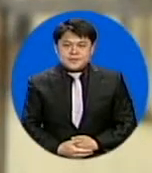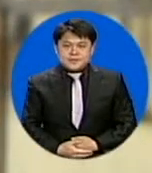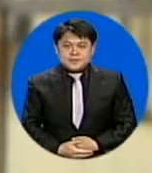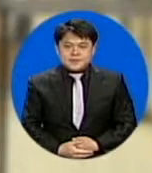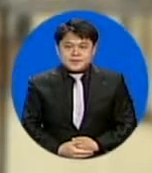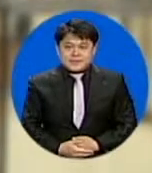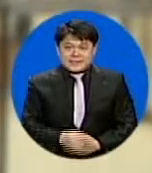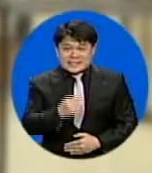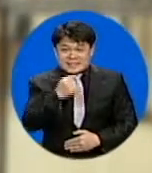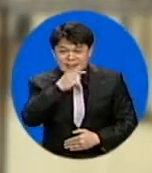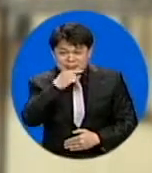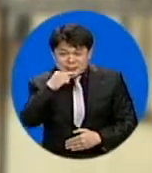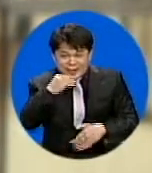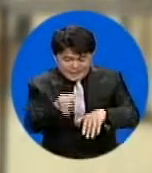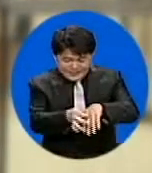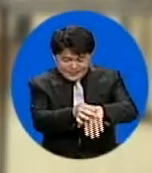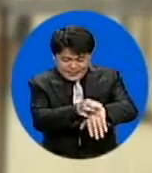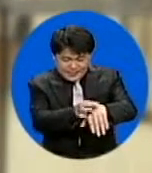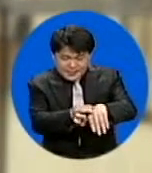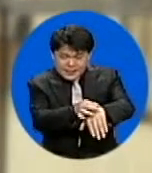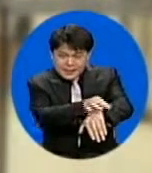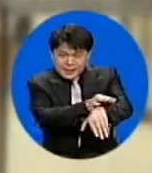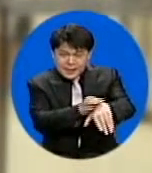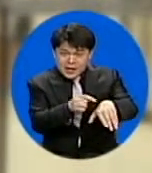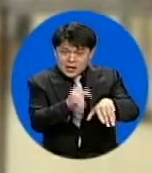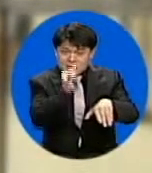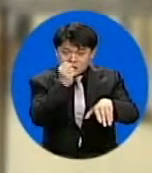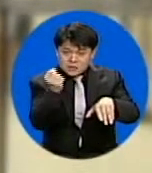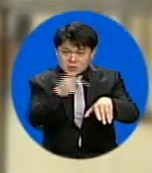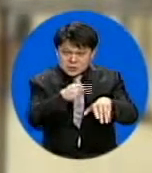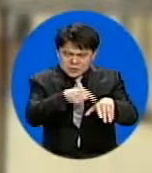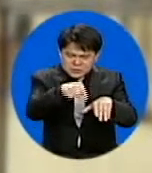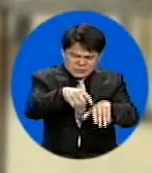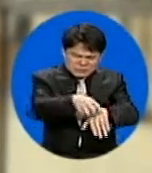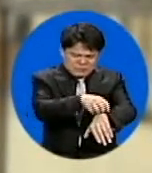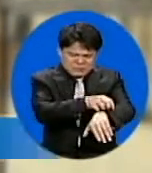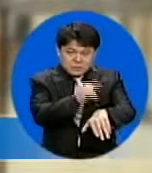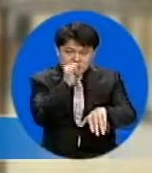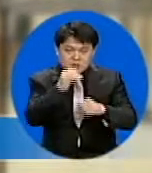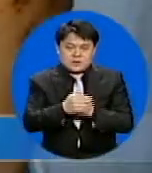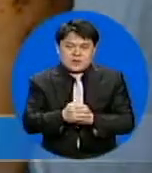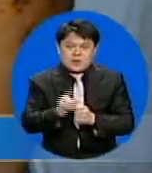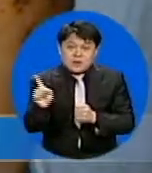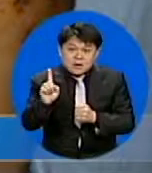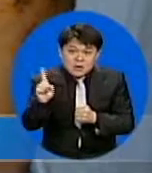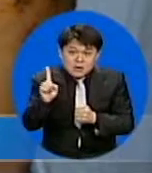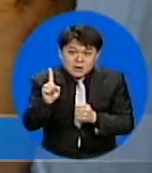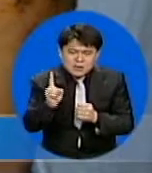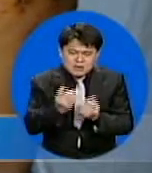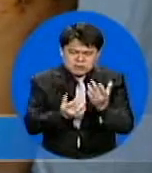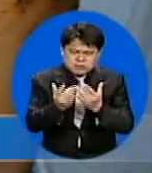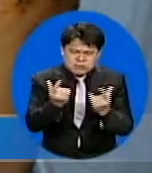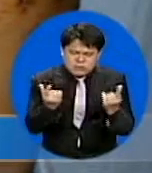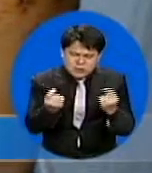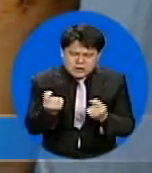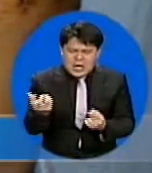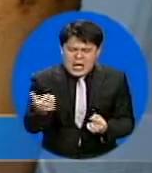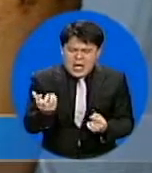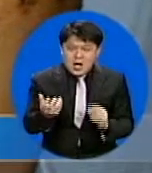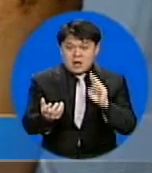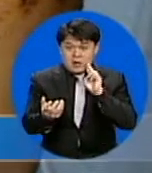띠 모양의 붉은빛 물집들, 그리고 물집들이 지나간 자리. 물집들은 타들어간 듯한 통증을